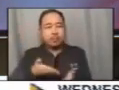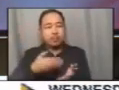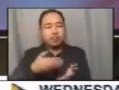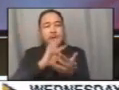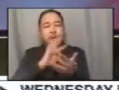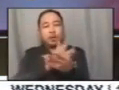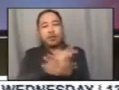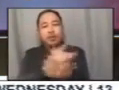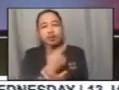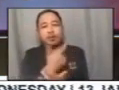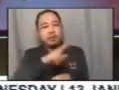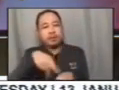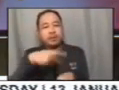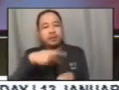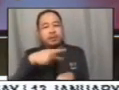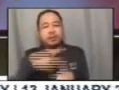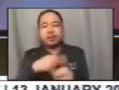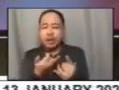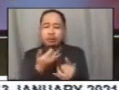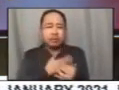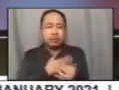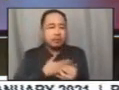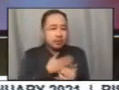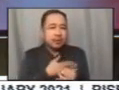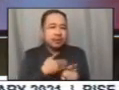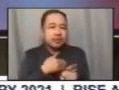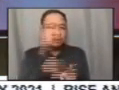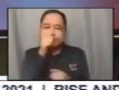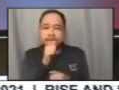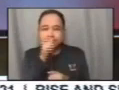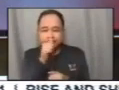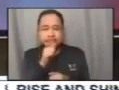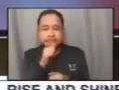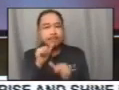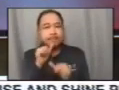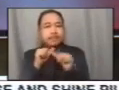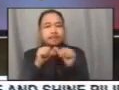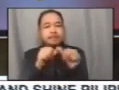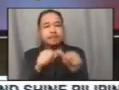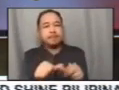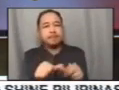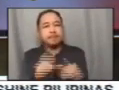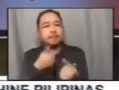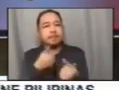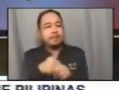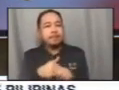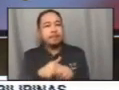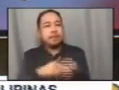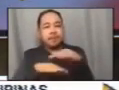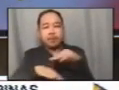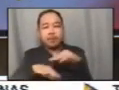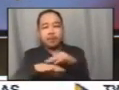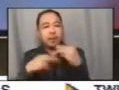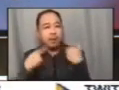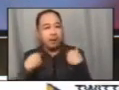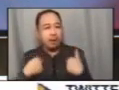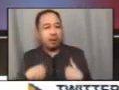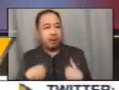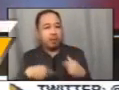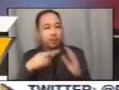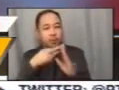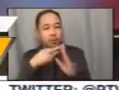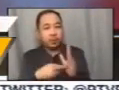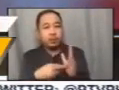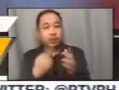Good morning po, Yusek. Good morning, Aldo. Good morning at PDP4. Opo, ito na po. Alam na nga